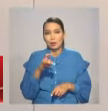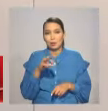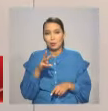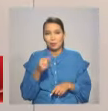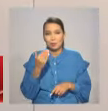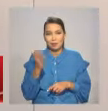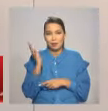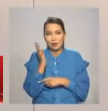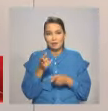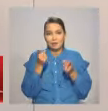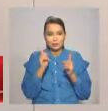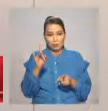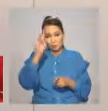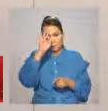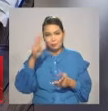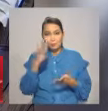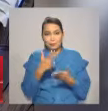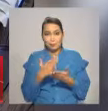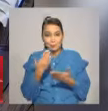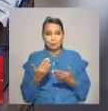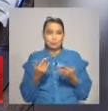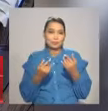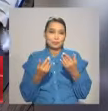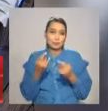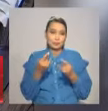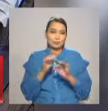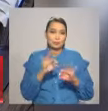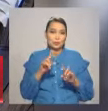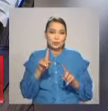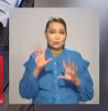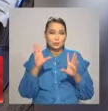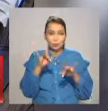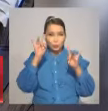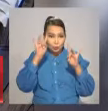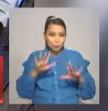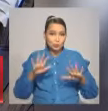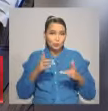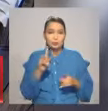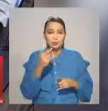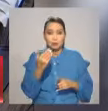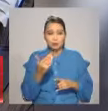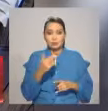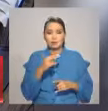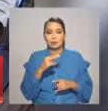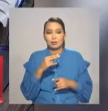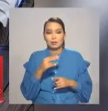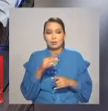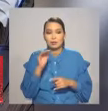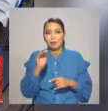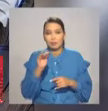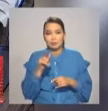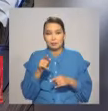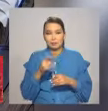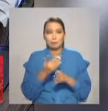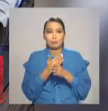ему настоящую популярность. В интервью нашему каналу он рассказал, что все вышло случайно, потому что его отвлекли, а сохранить посуду